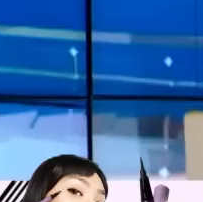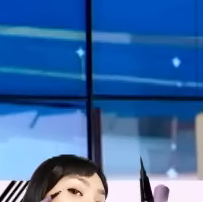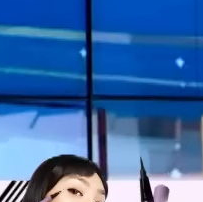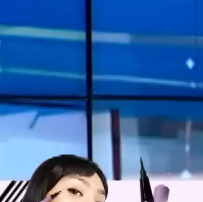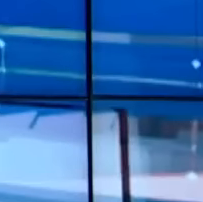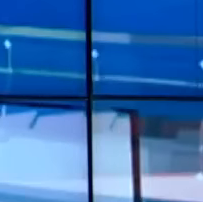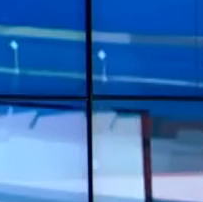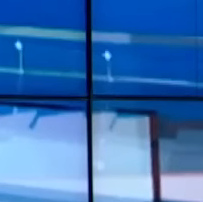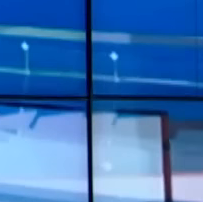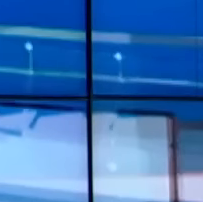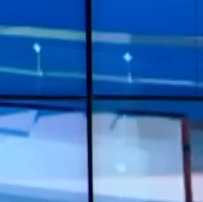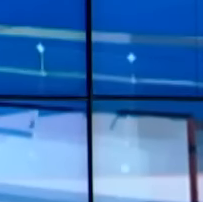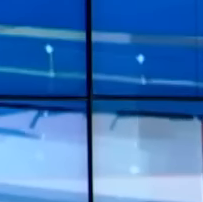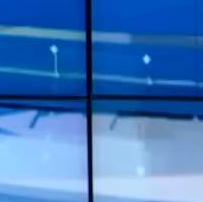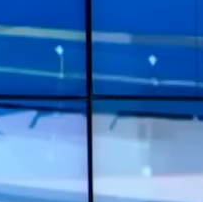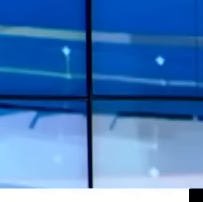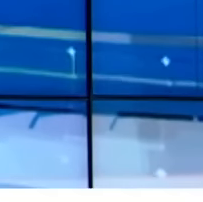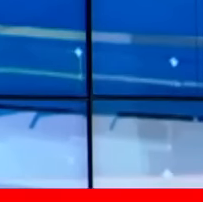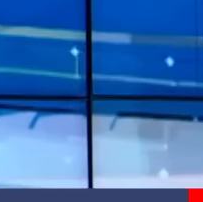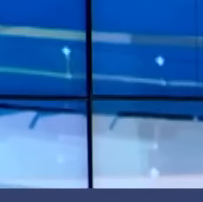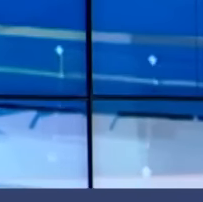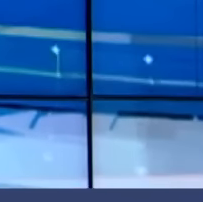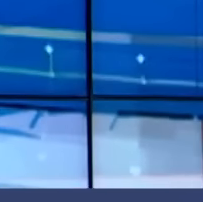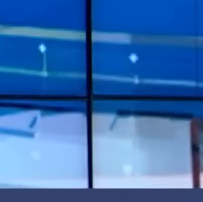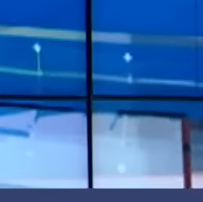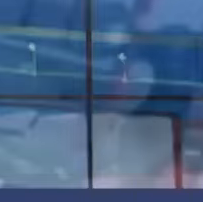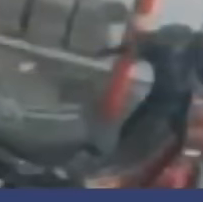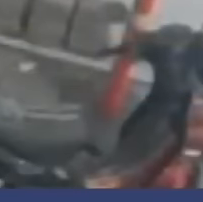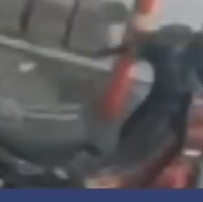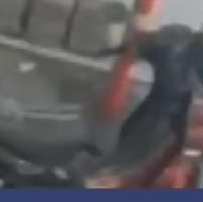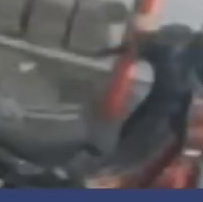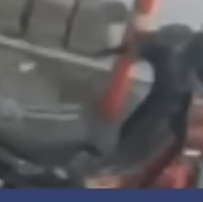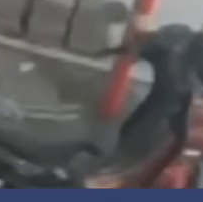sebagai petani untuk menghindari kejaran petugas.